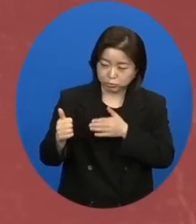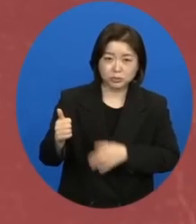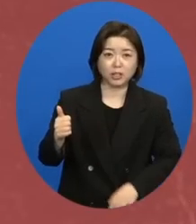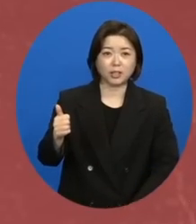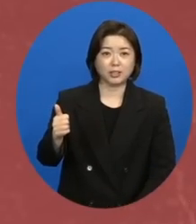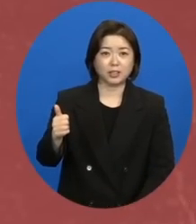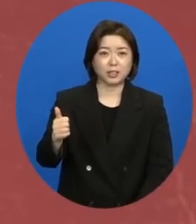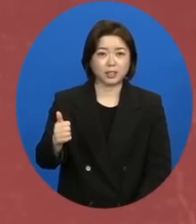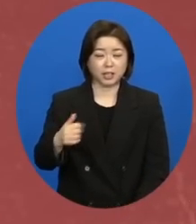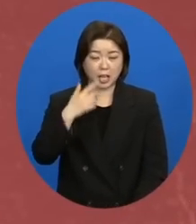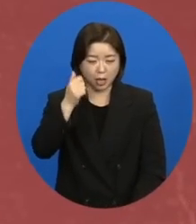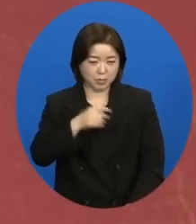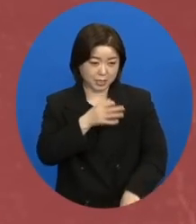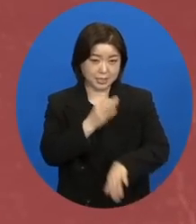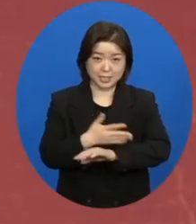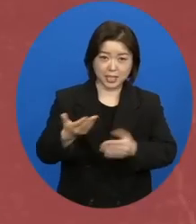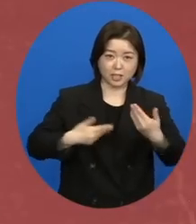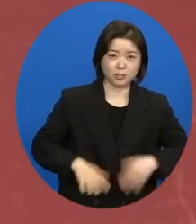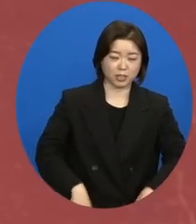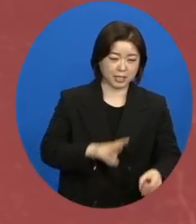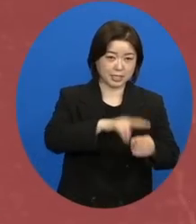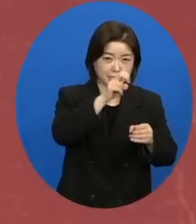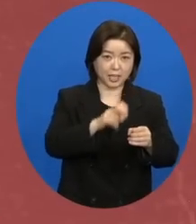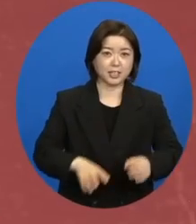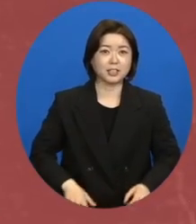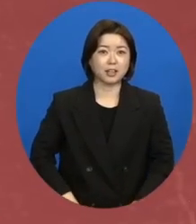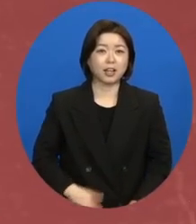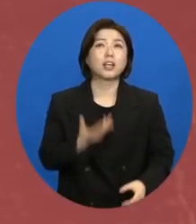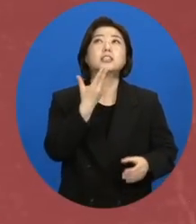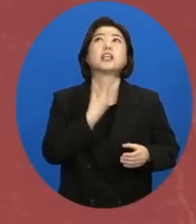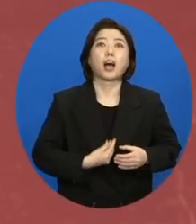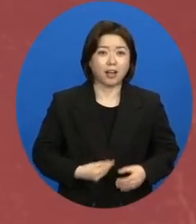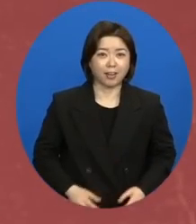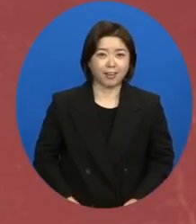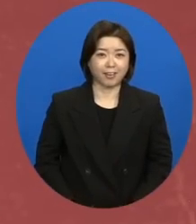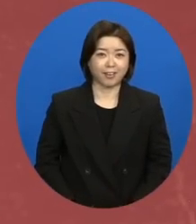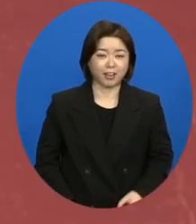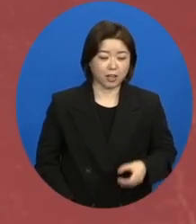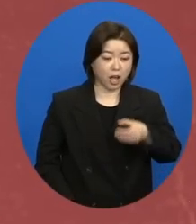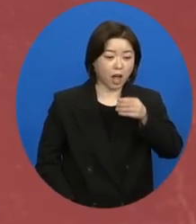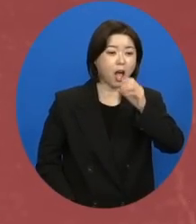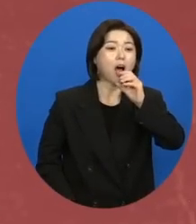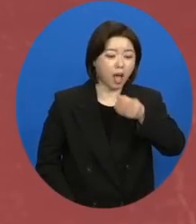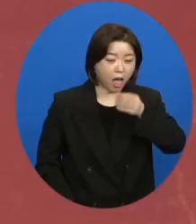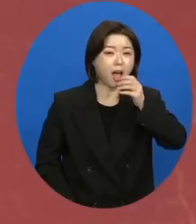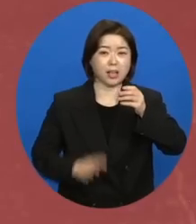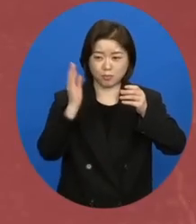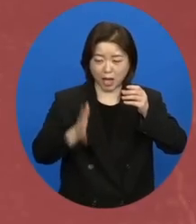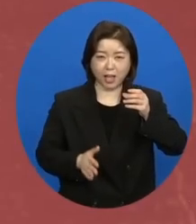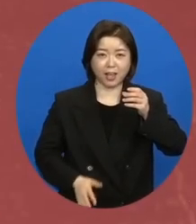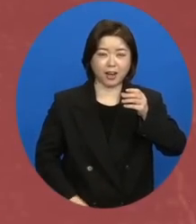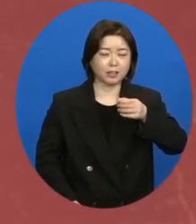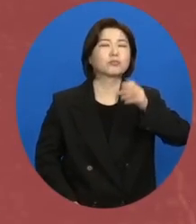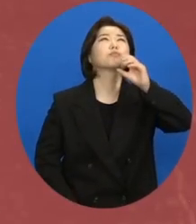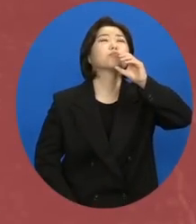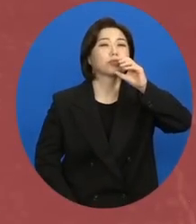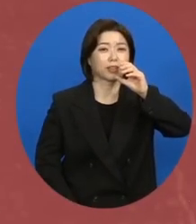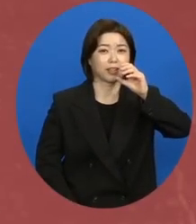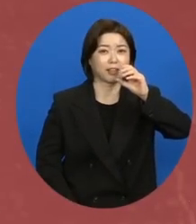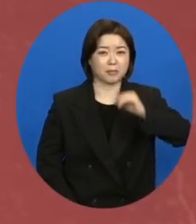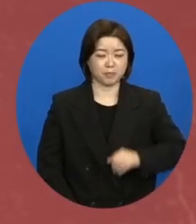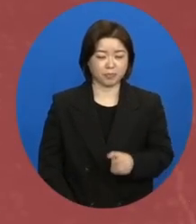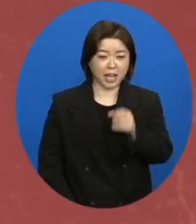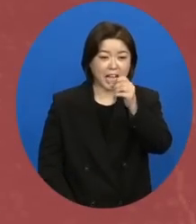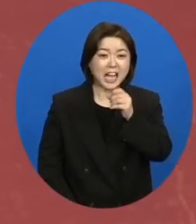아버지가 사주면서 사이다 그냥 삼키라고 뱉지 말라고 양갱